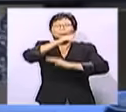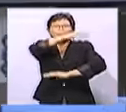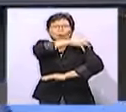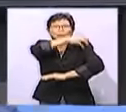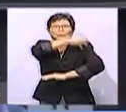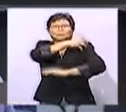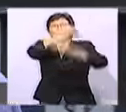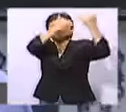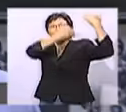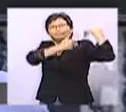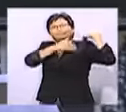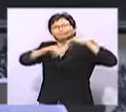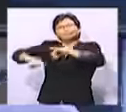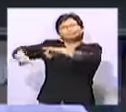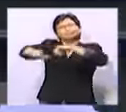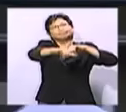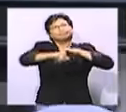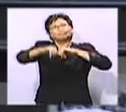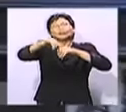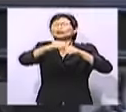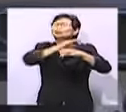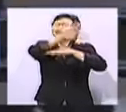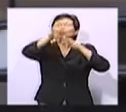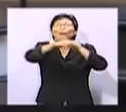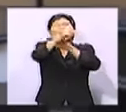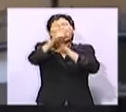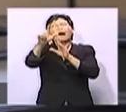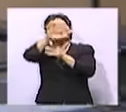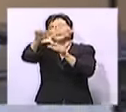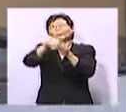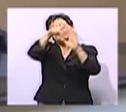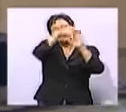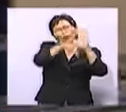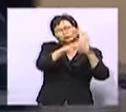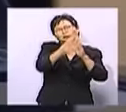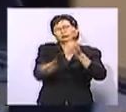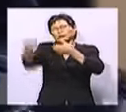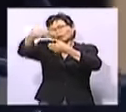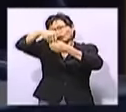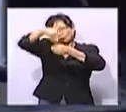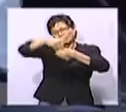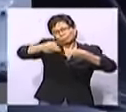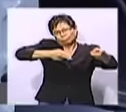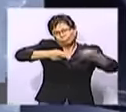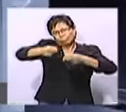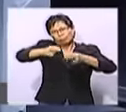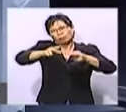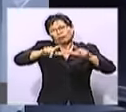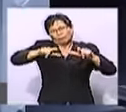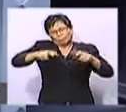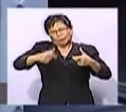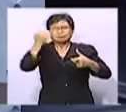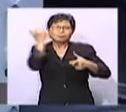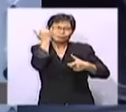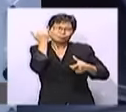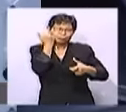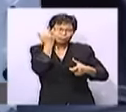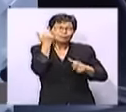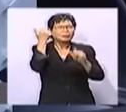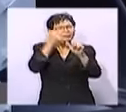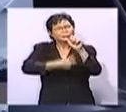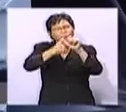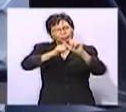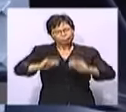kuasa dan tanggungjawab yang sama dalam segala hal berkaitan polisi dan penyertaan dalam pengurusan badan kehakiman.